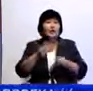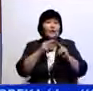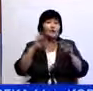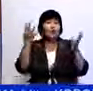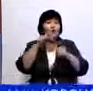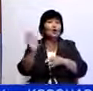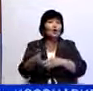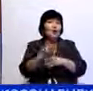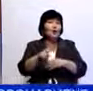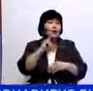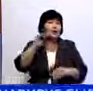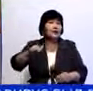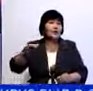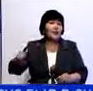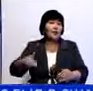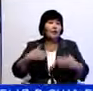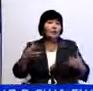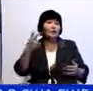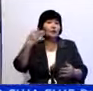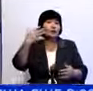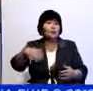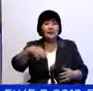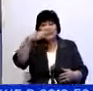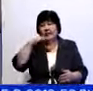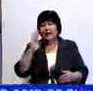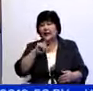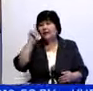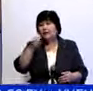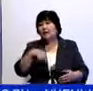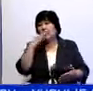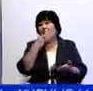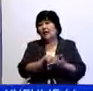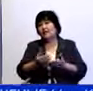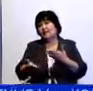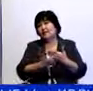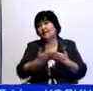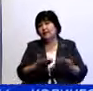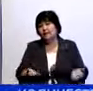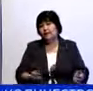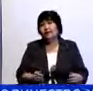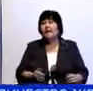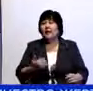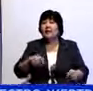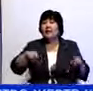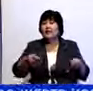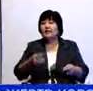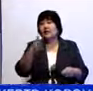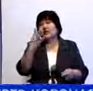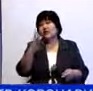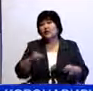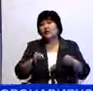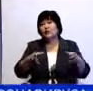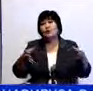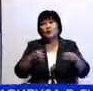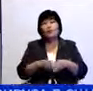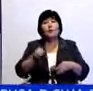ночные гулянья несовершеннолетних свыше 250 родителей преувеличены к административной ответственности задержанные 4 преступные